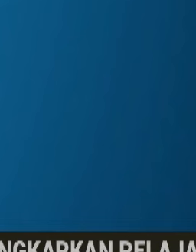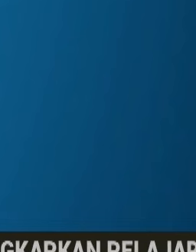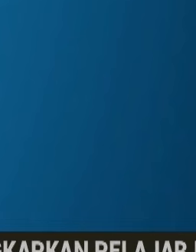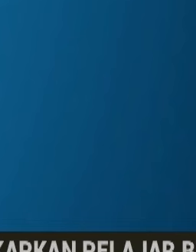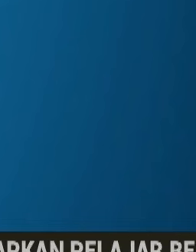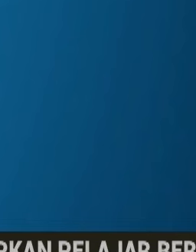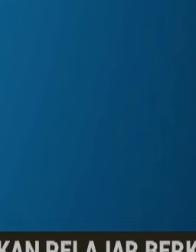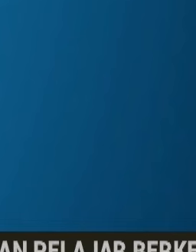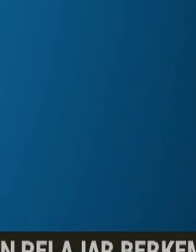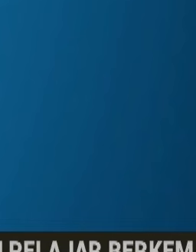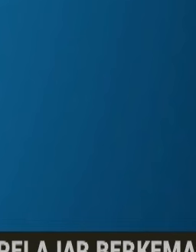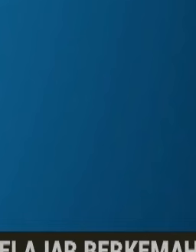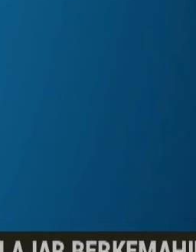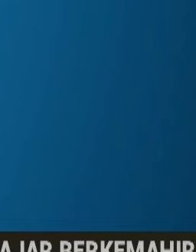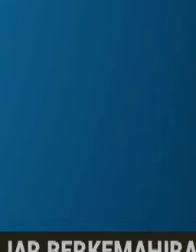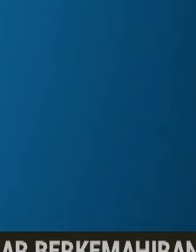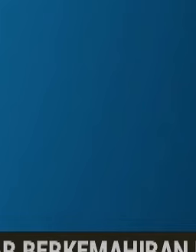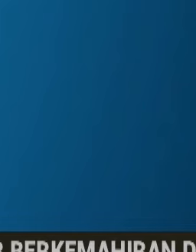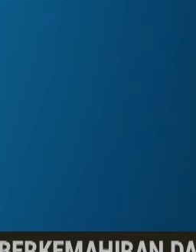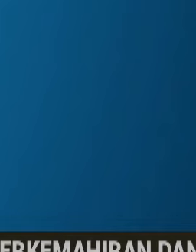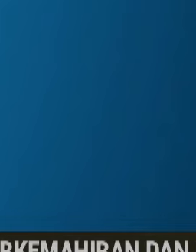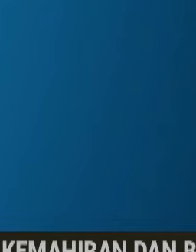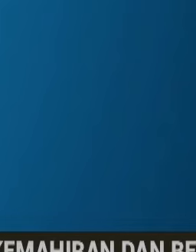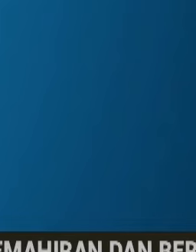dari RM2,000 dan tidak melebihi RM10,000.